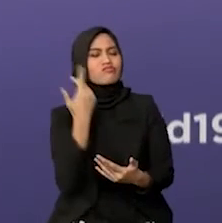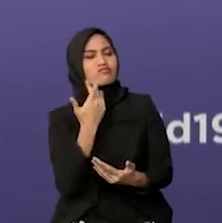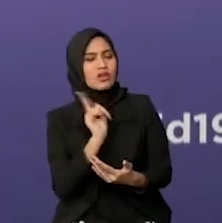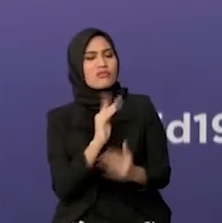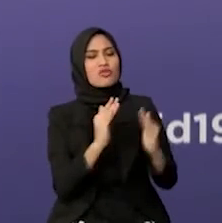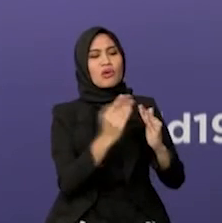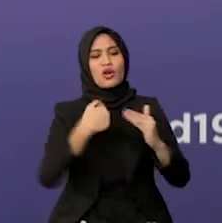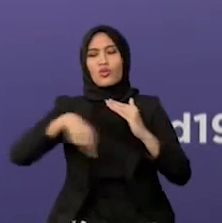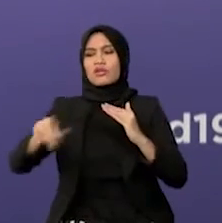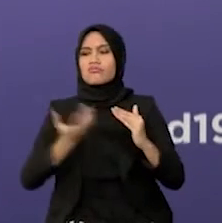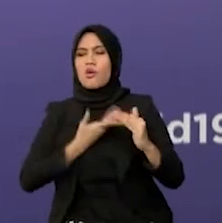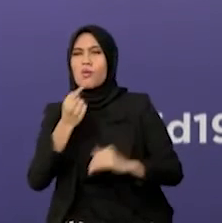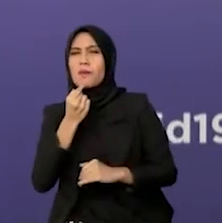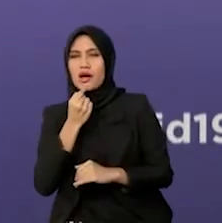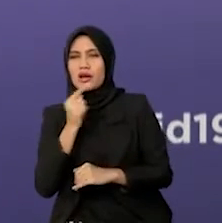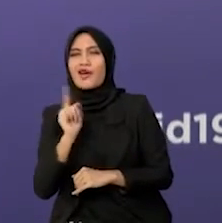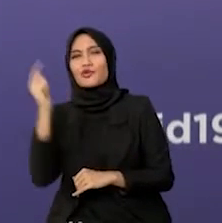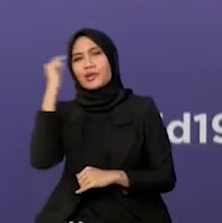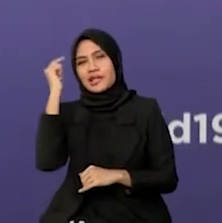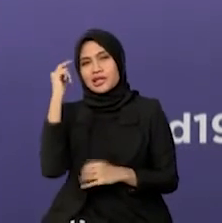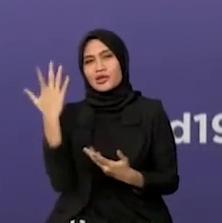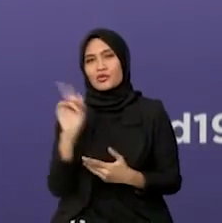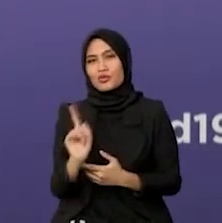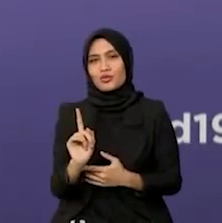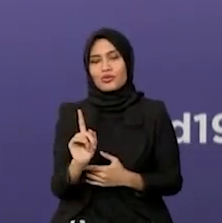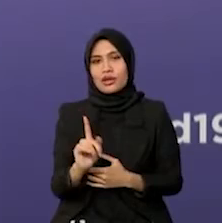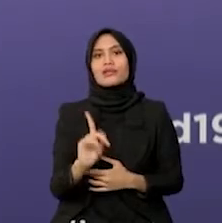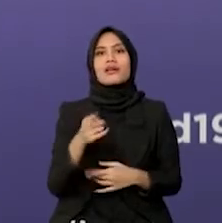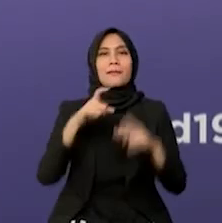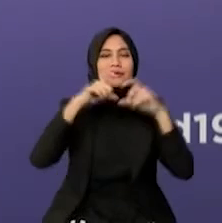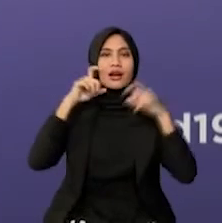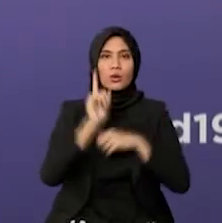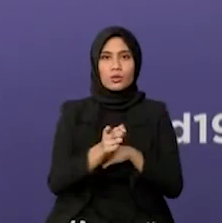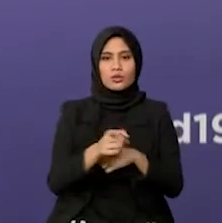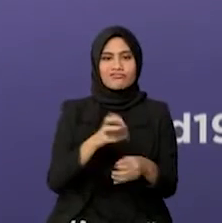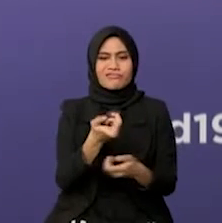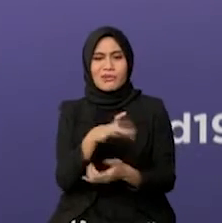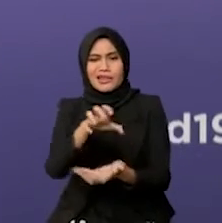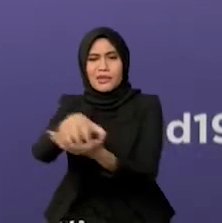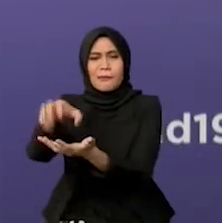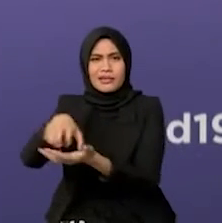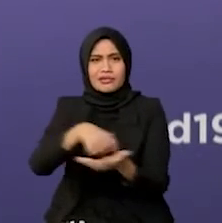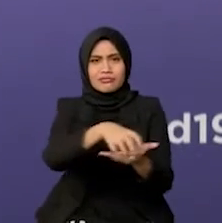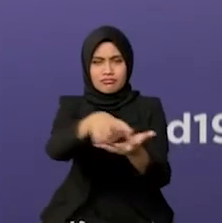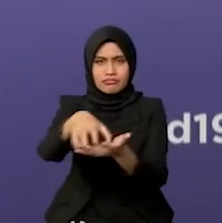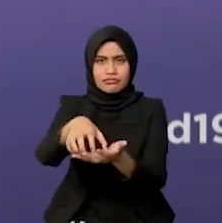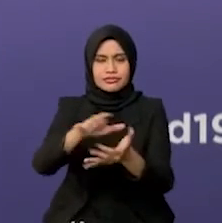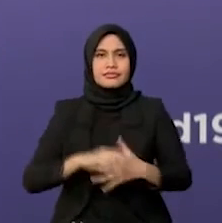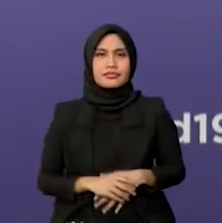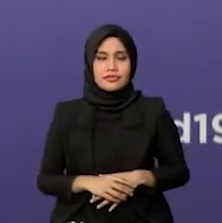di luar rumah dan kemudian gunakan masker di beberapa tempat yang sudah kami